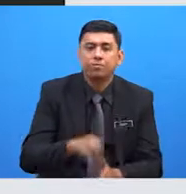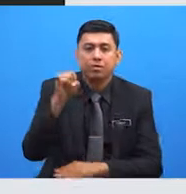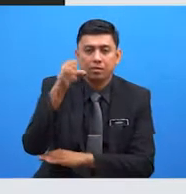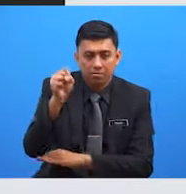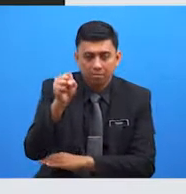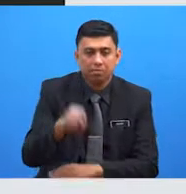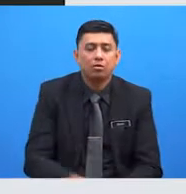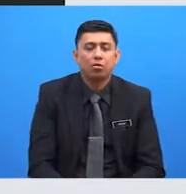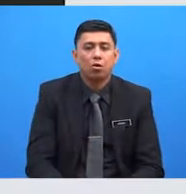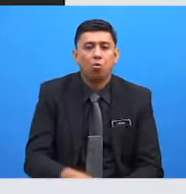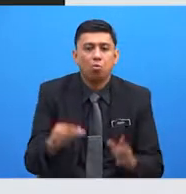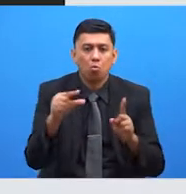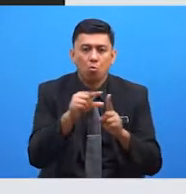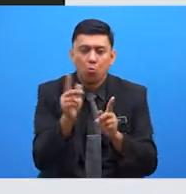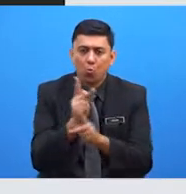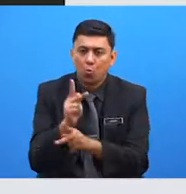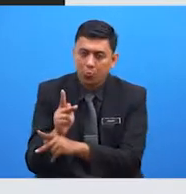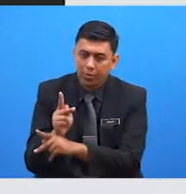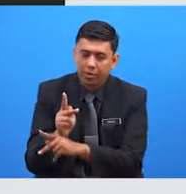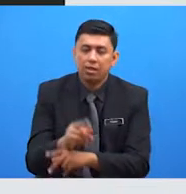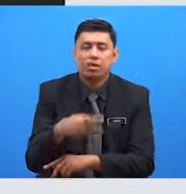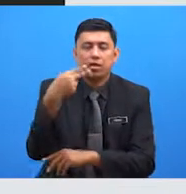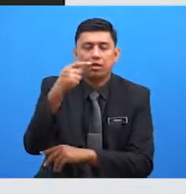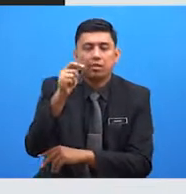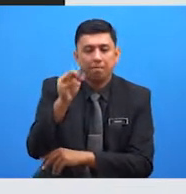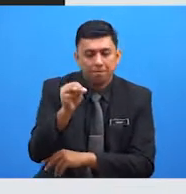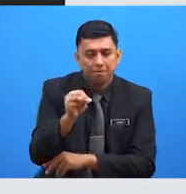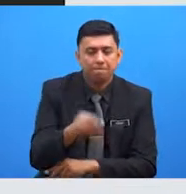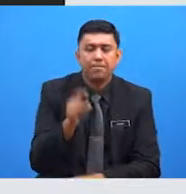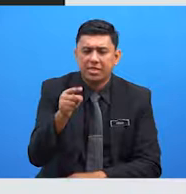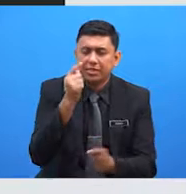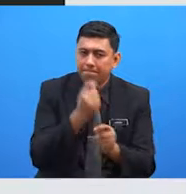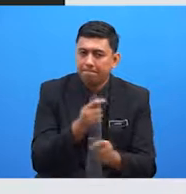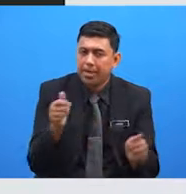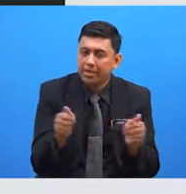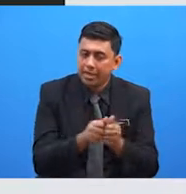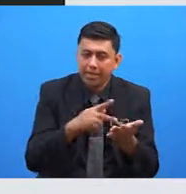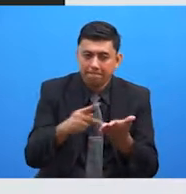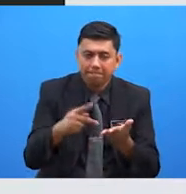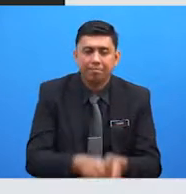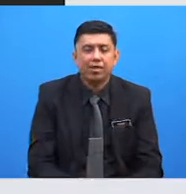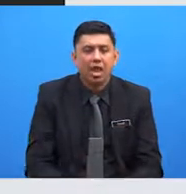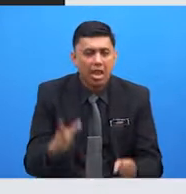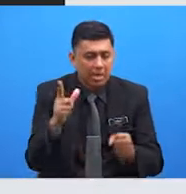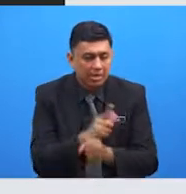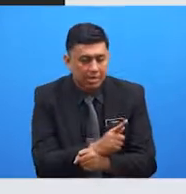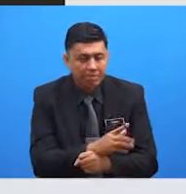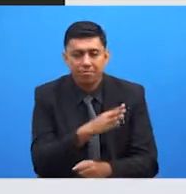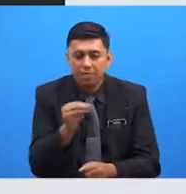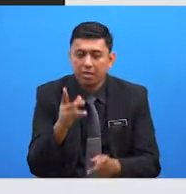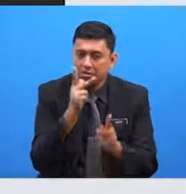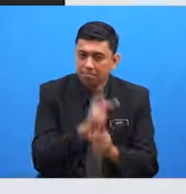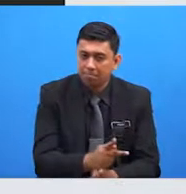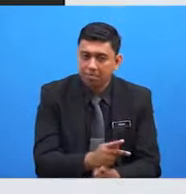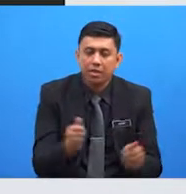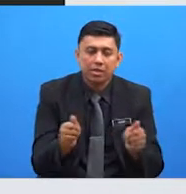kod HTML yang dipaparkan dengan tepat dan kemas. Tulis dengan lengkap dan kemudian simpan